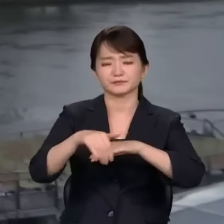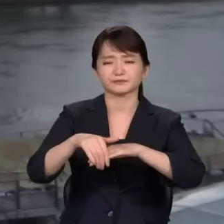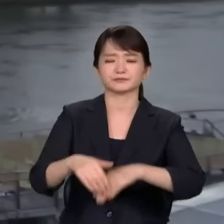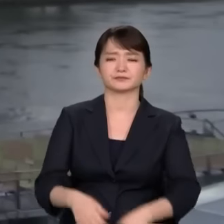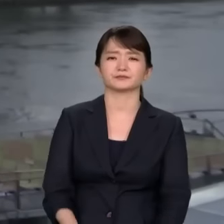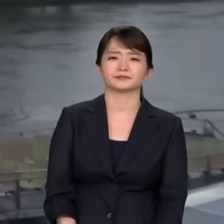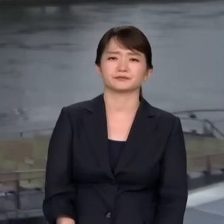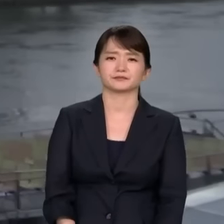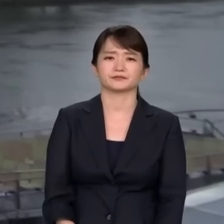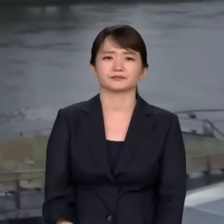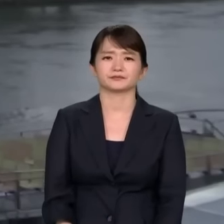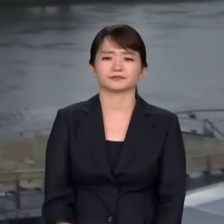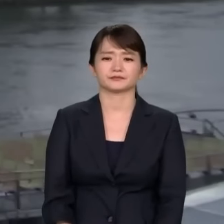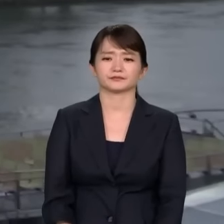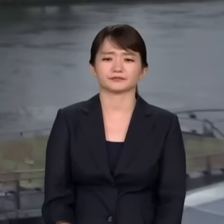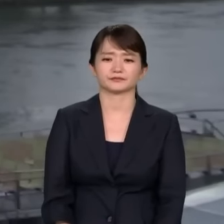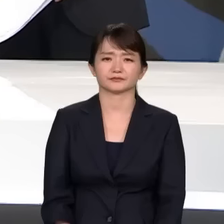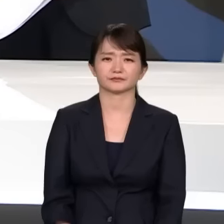JTBC 이재혜입니다.